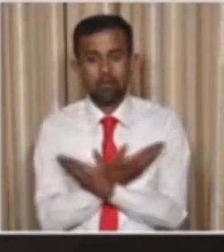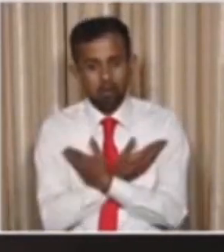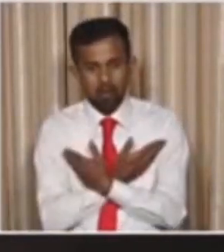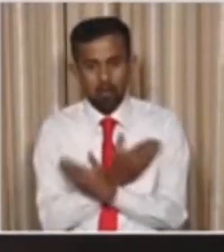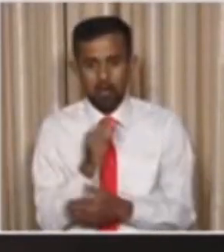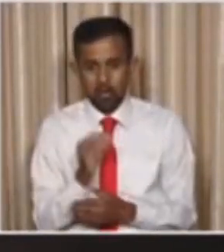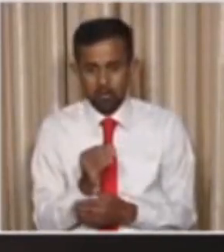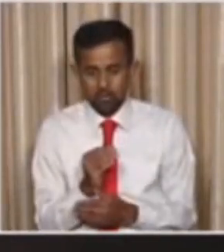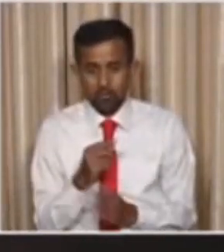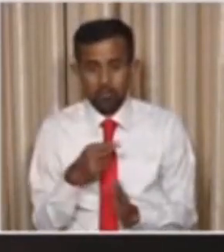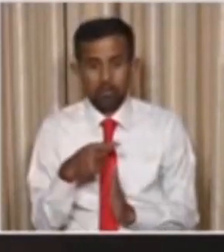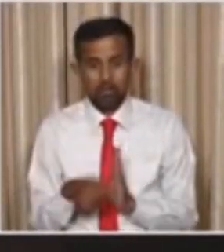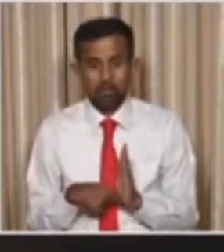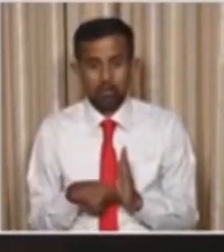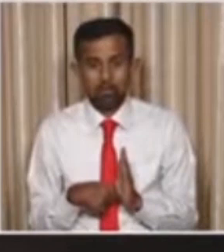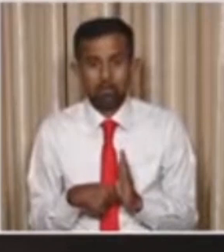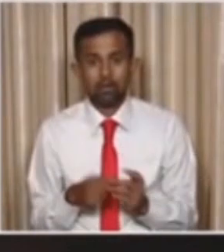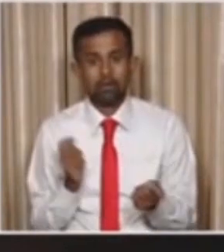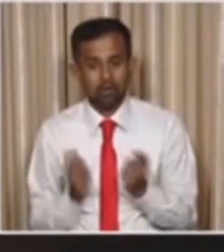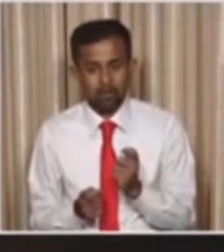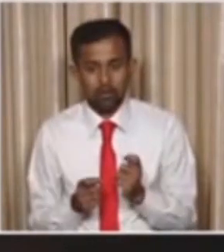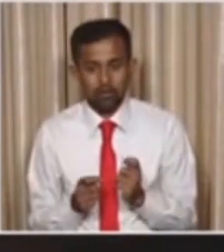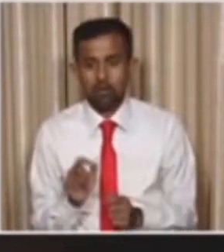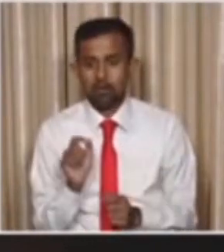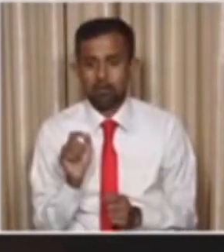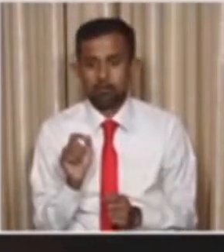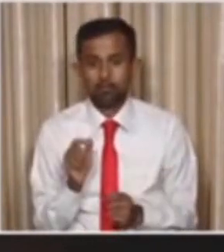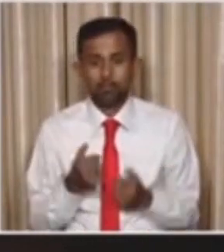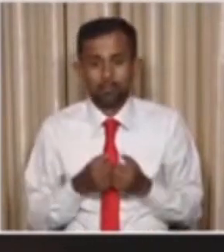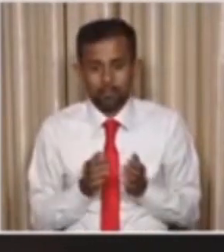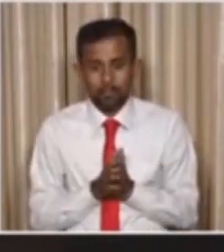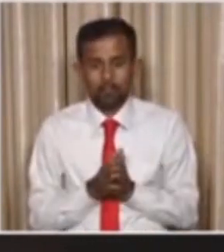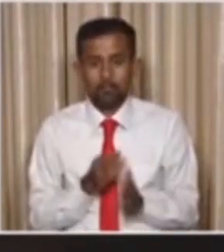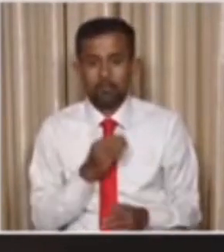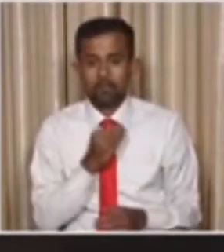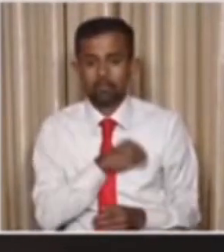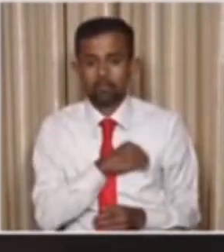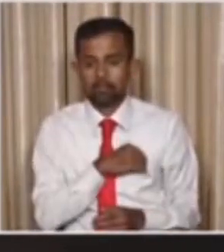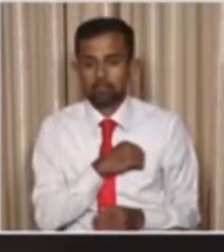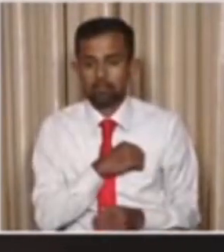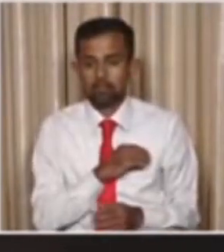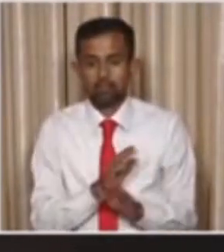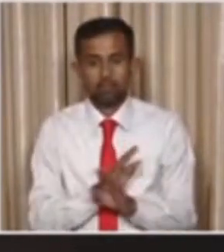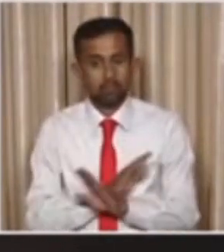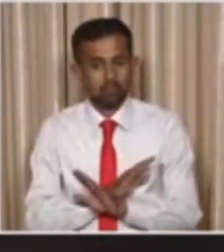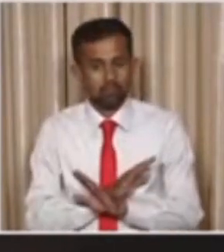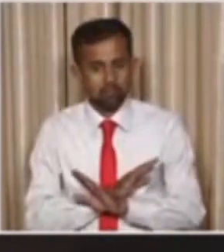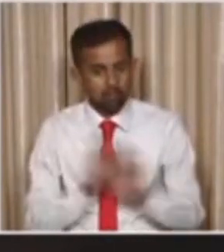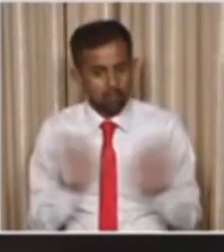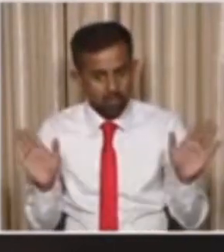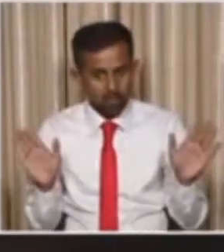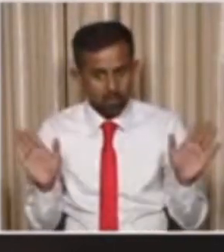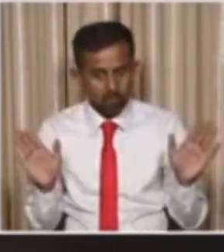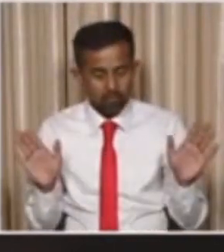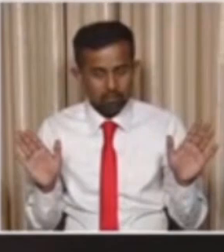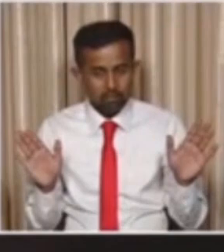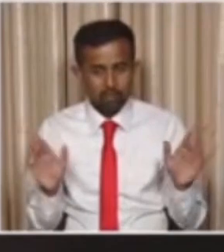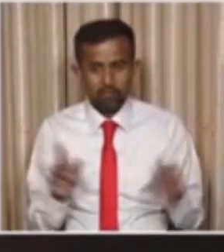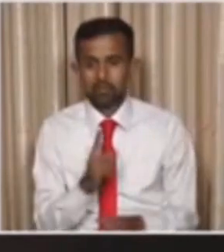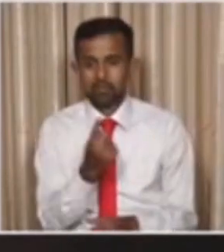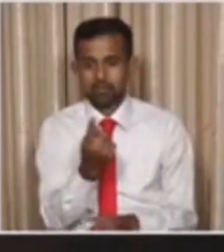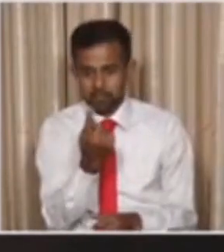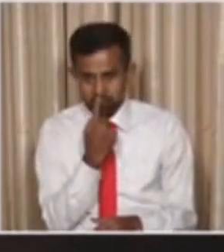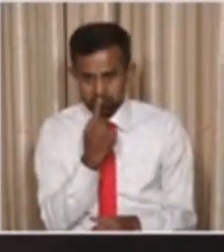නම් මේ රටේ ක්‍රිකට් වල නාමයෙන් Tamange saakkuwata satapahakka daaganne naha kiyana harida saakshi thiyena nan